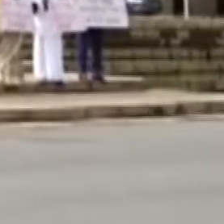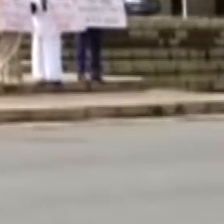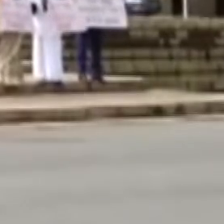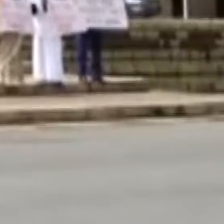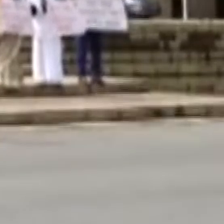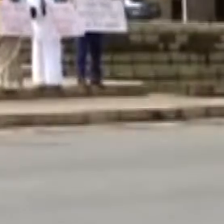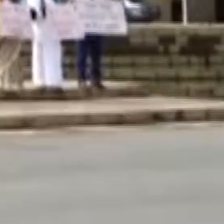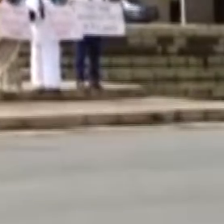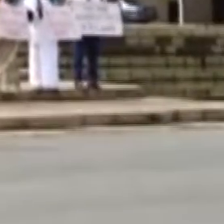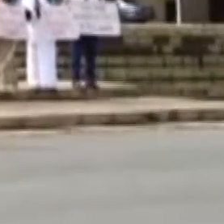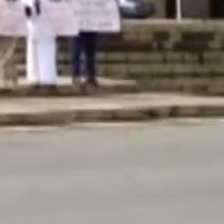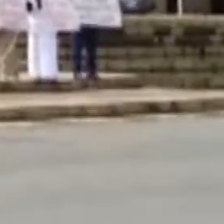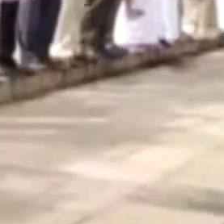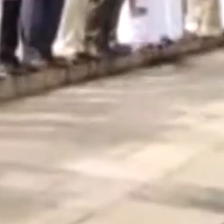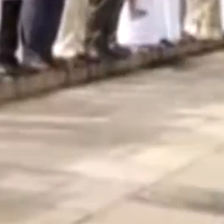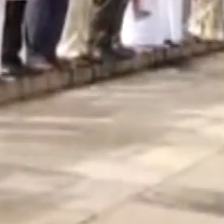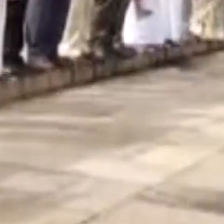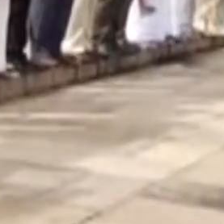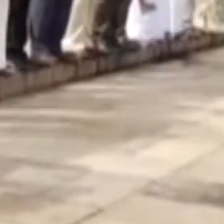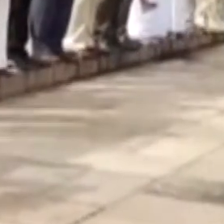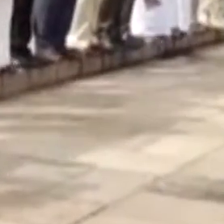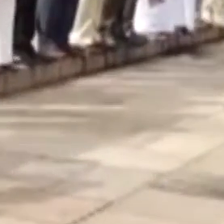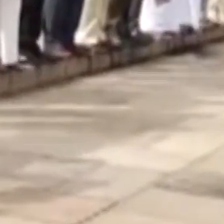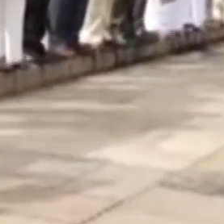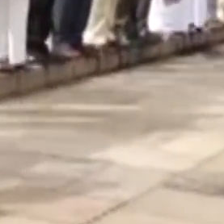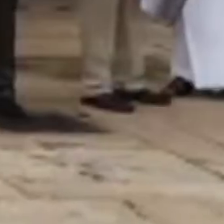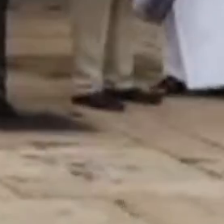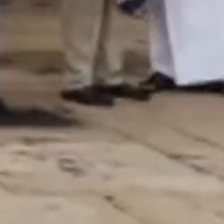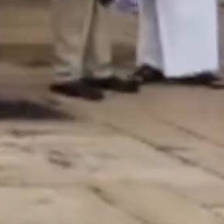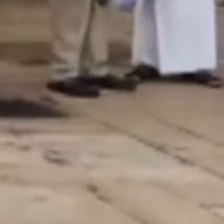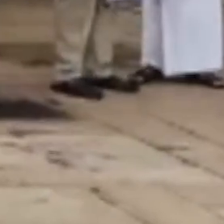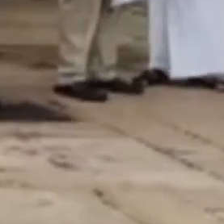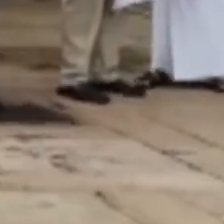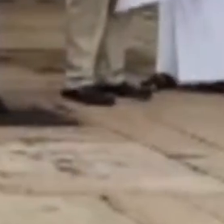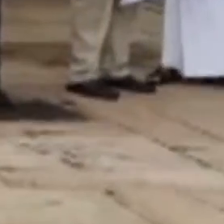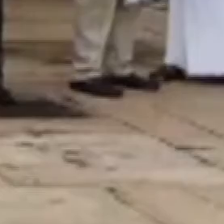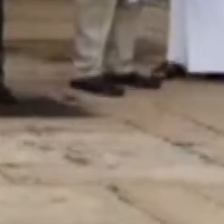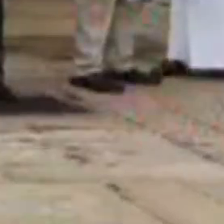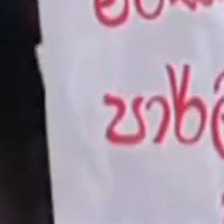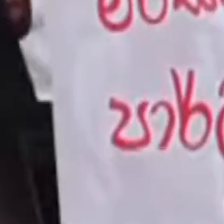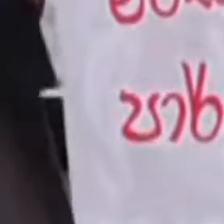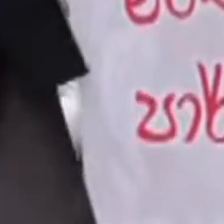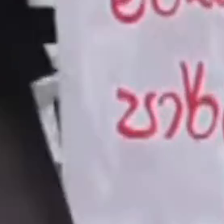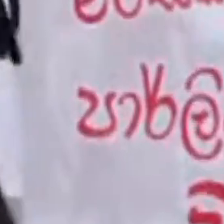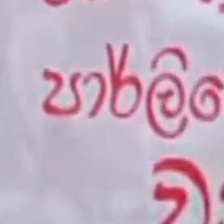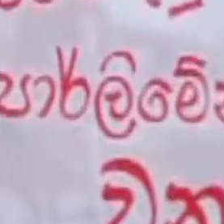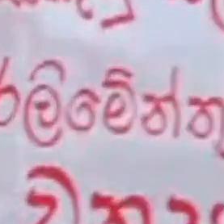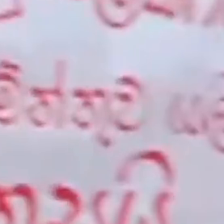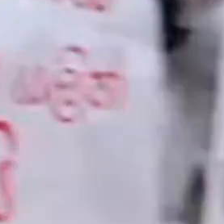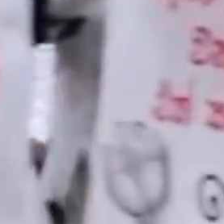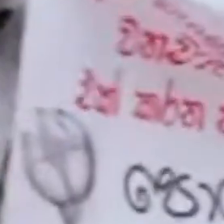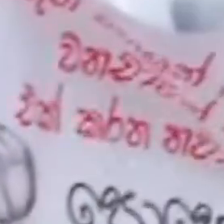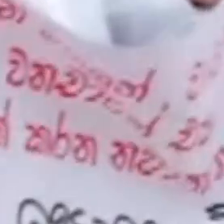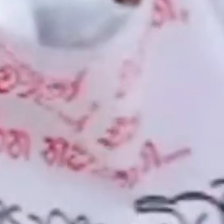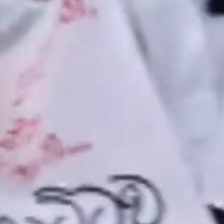පසුගිය සිකුරාදා පාර්ලිමේන්තු සභාගර්භය තුල මනුෂ්‍ය නානාකාර මන්ත්‍රීවරයා මුල් කරගනිමින් ඇති වූ සිද්ධිය සමග සමගි ජනබලවේගයේ මන්ත්‍රීවරුන්